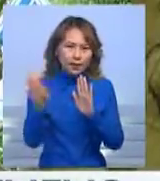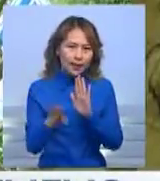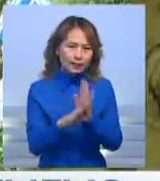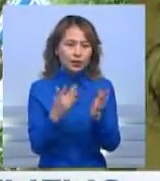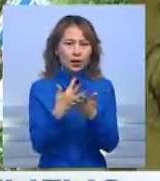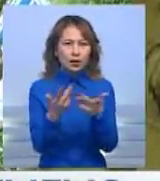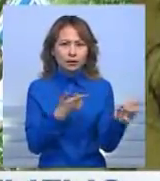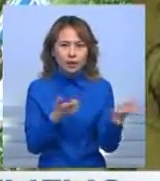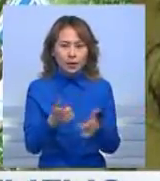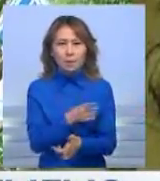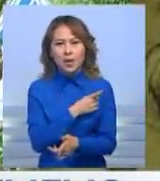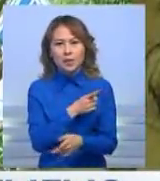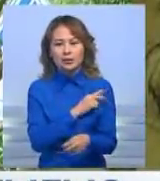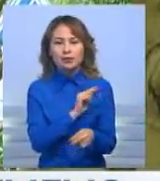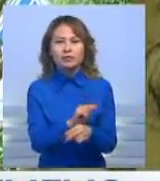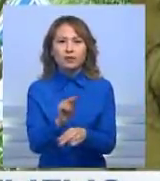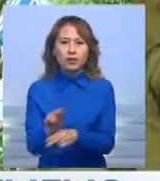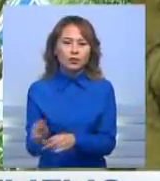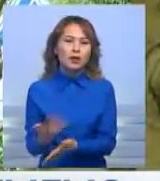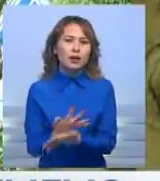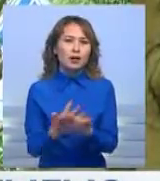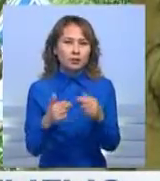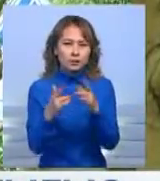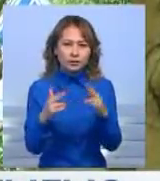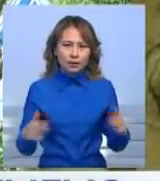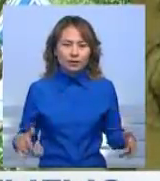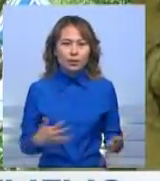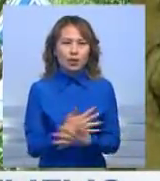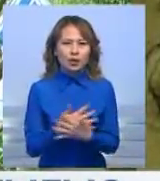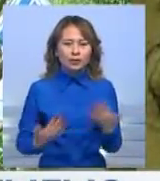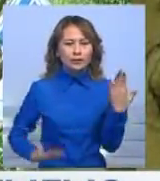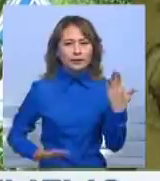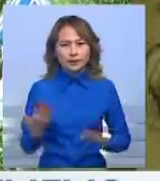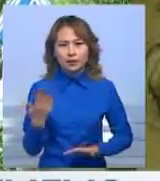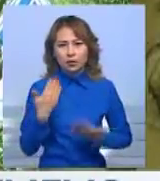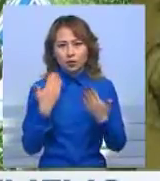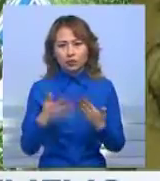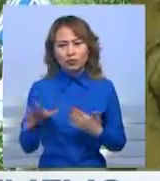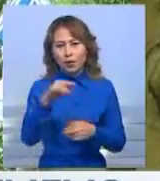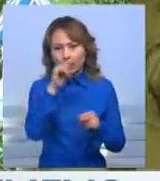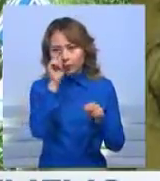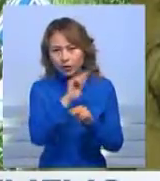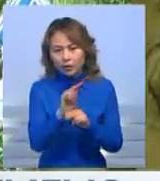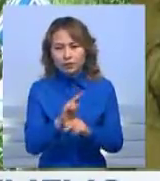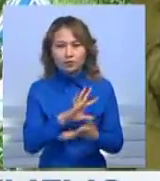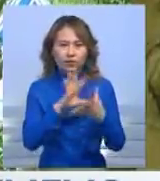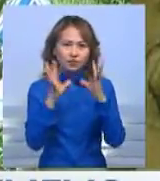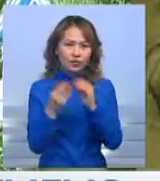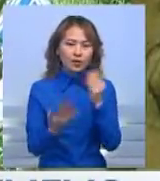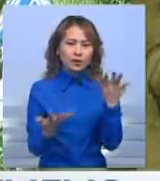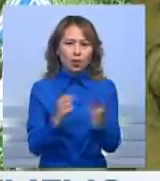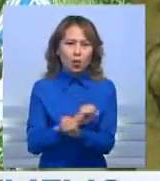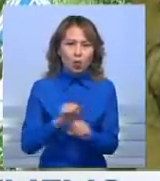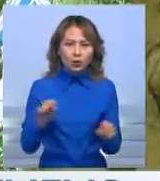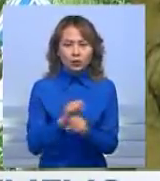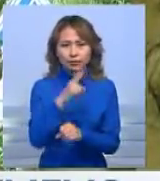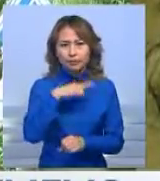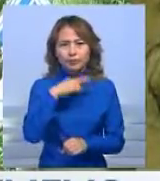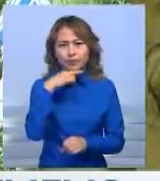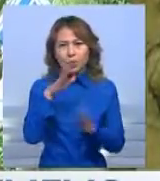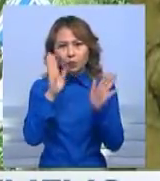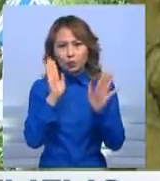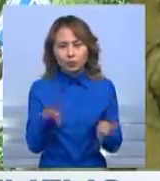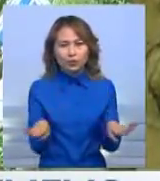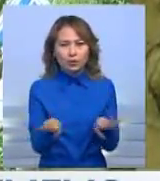дайындау шеберханаларын, штаб секілді нысандарда пайдаланатын. Бірақ егер де олар барлау кезінде миномет тобын немесе ланкестер тобын байқаса,